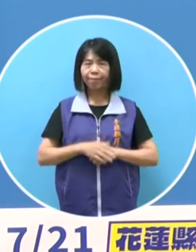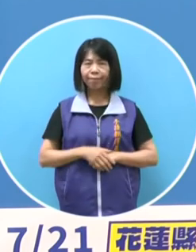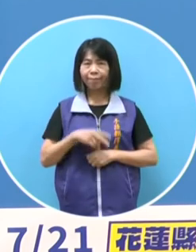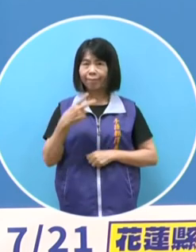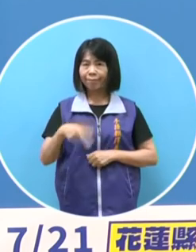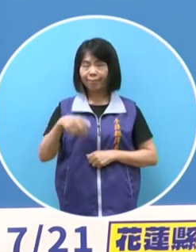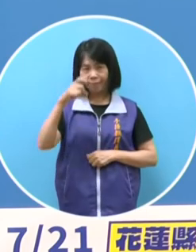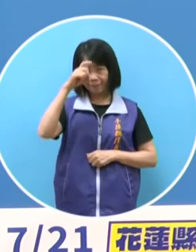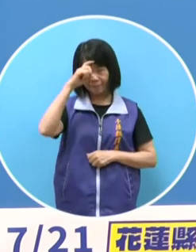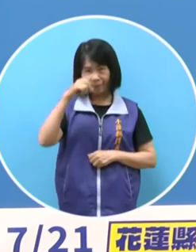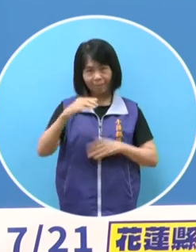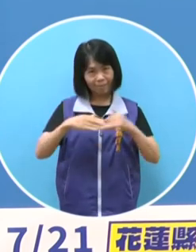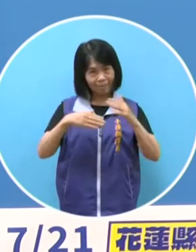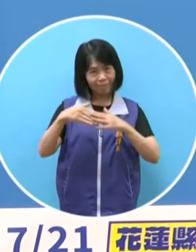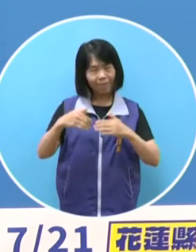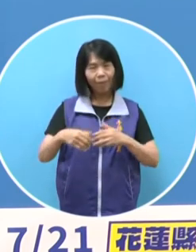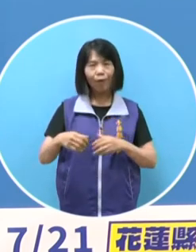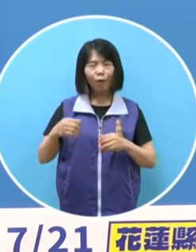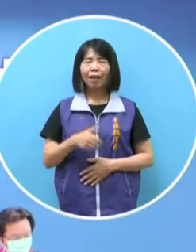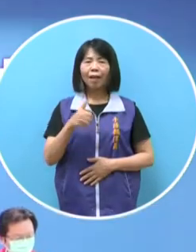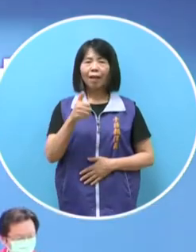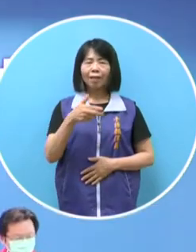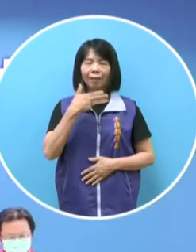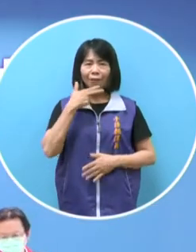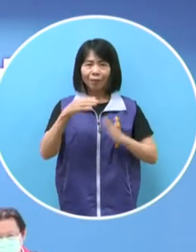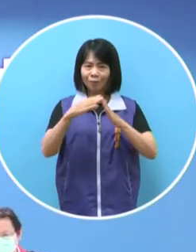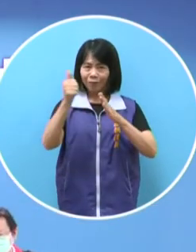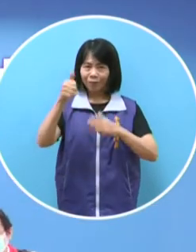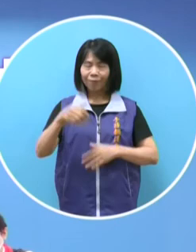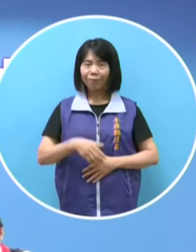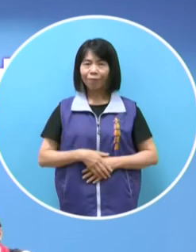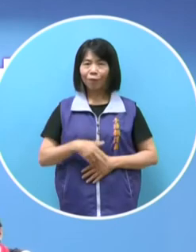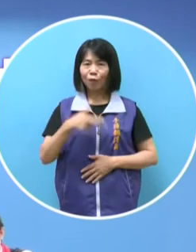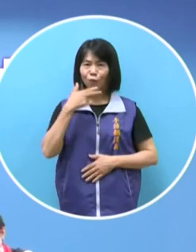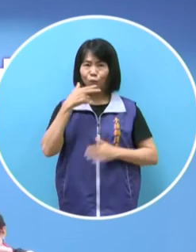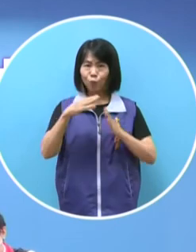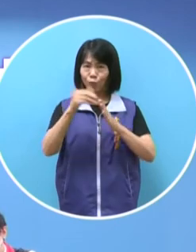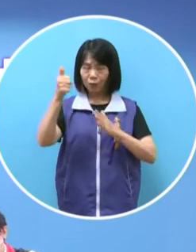望我们大家一起来共同努力。 记者林杰，花莲市采访报道。